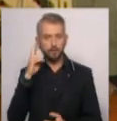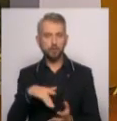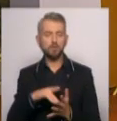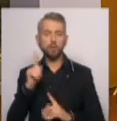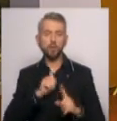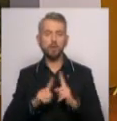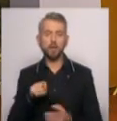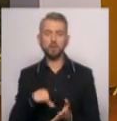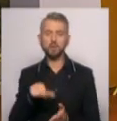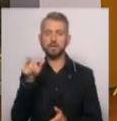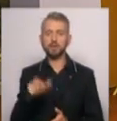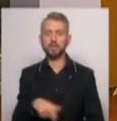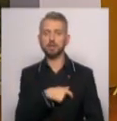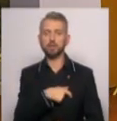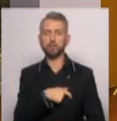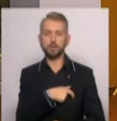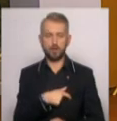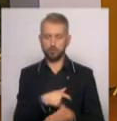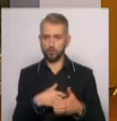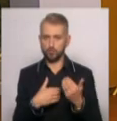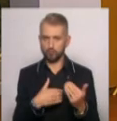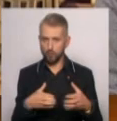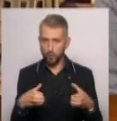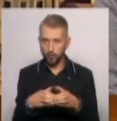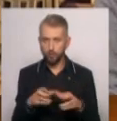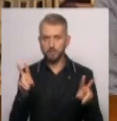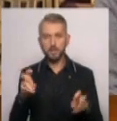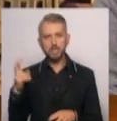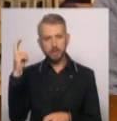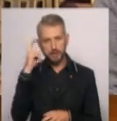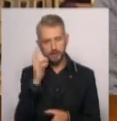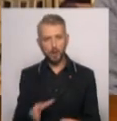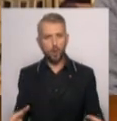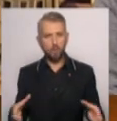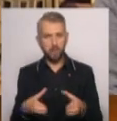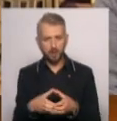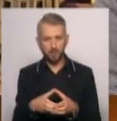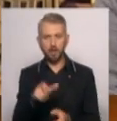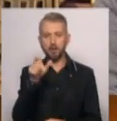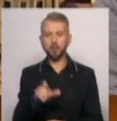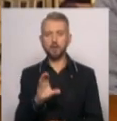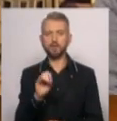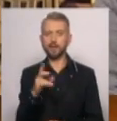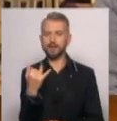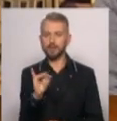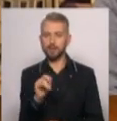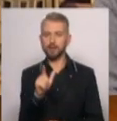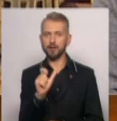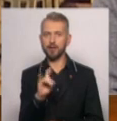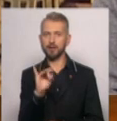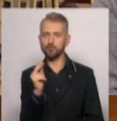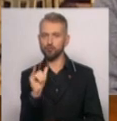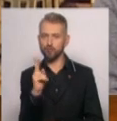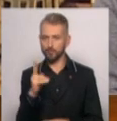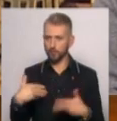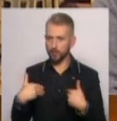ради, представник депутатської групи «Київська команда» пан Сергій Харчук. Пане Сергію, рада вас вітати в нашій студії. Добрий